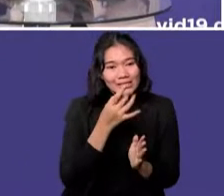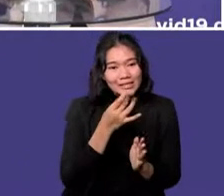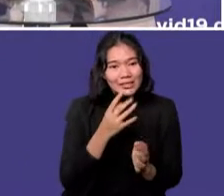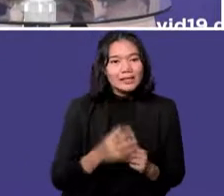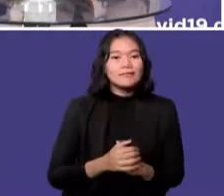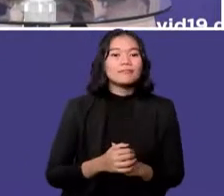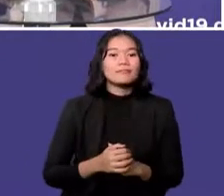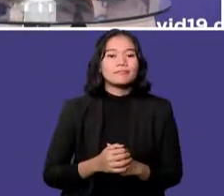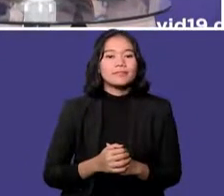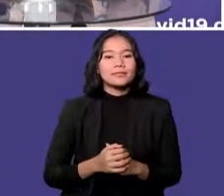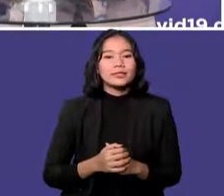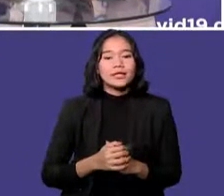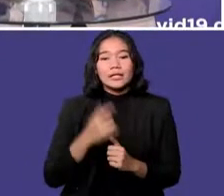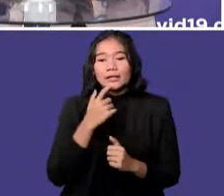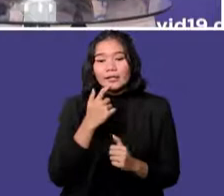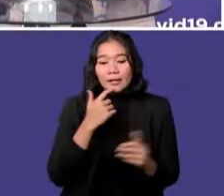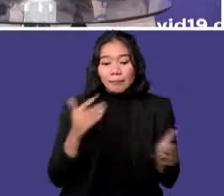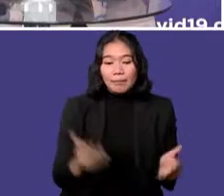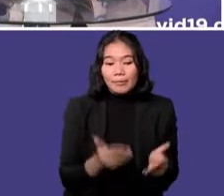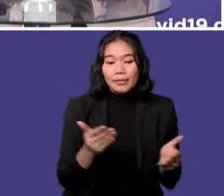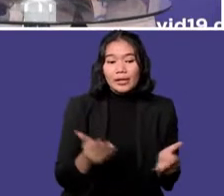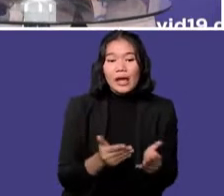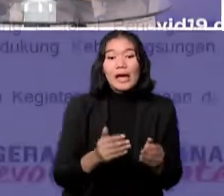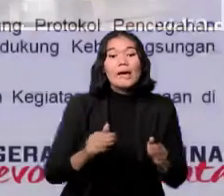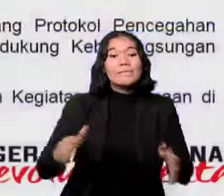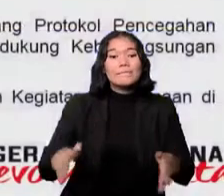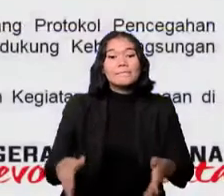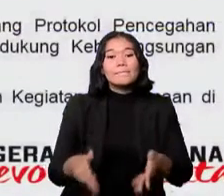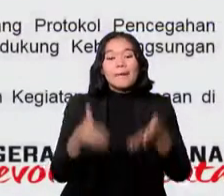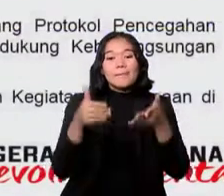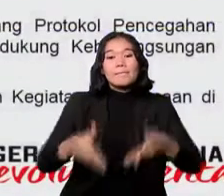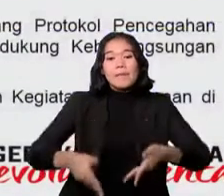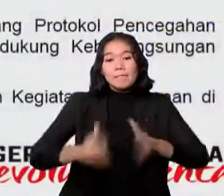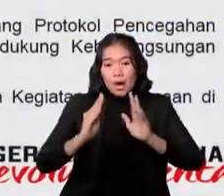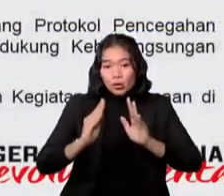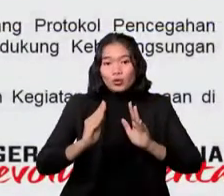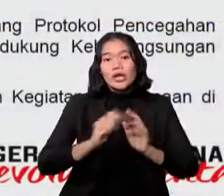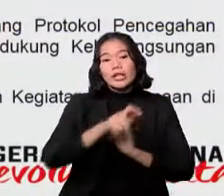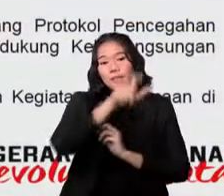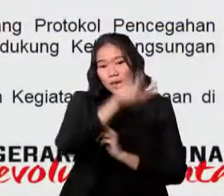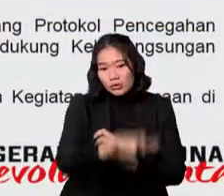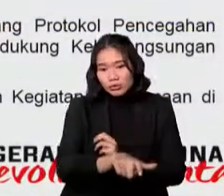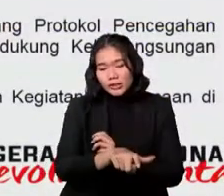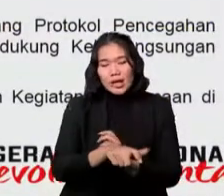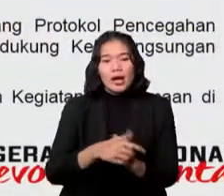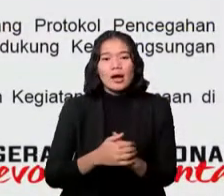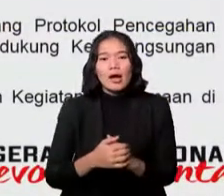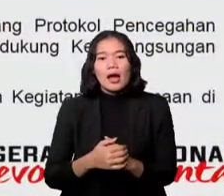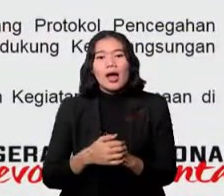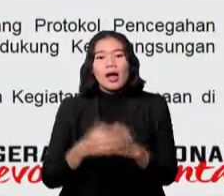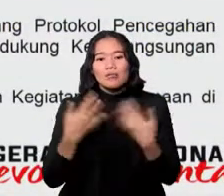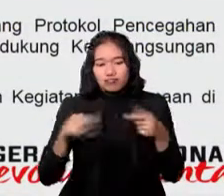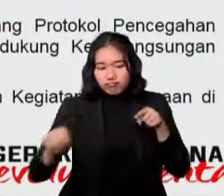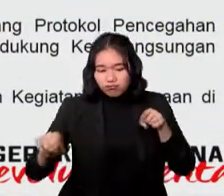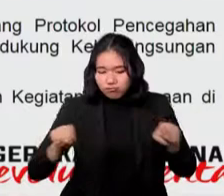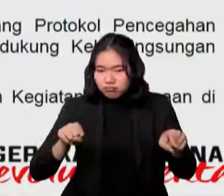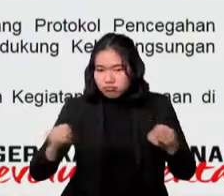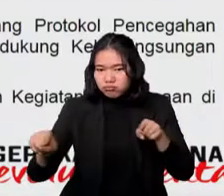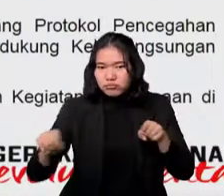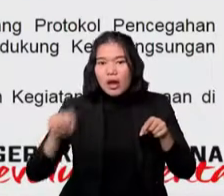bukan pemberdayaan manusia dan kebudayaan tapi pembangunan manusia dan kebudayaan, kita mengkoordinir